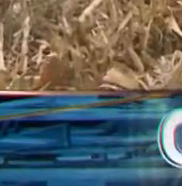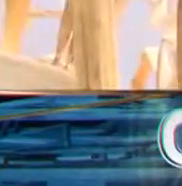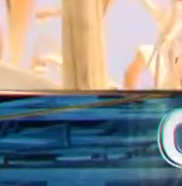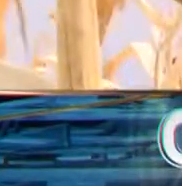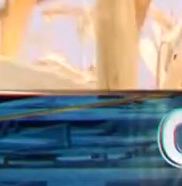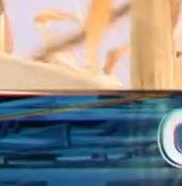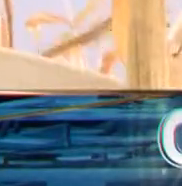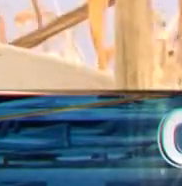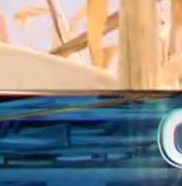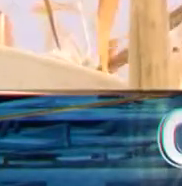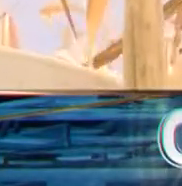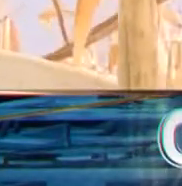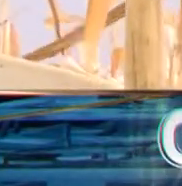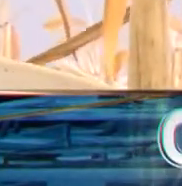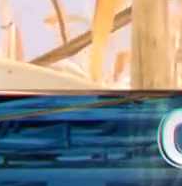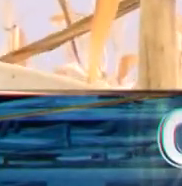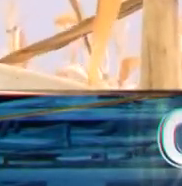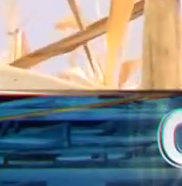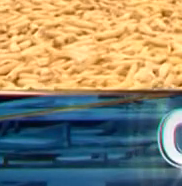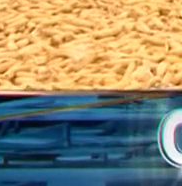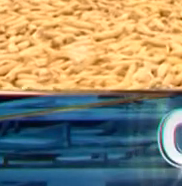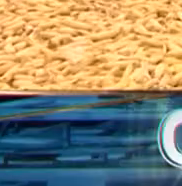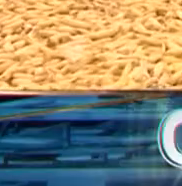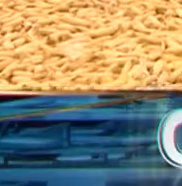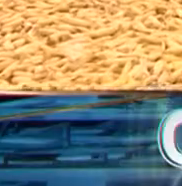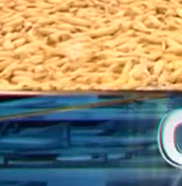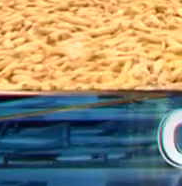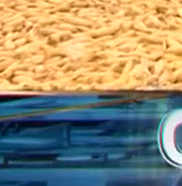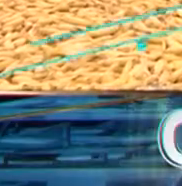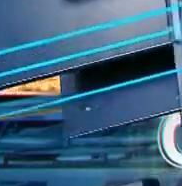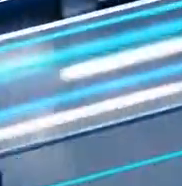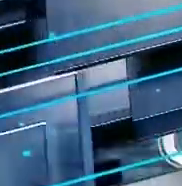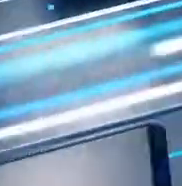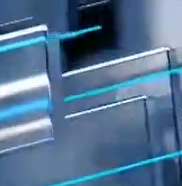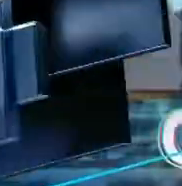Царица полей. В Панфиловском районе началась уборка кукурузы.